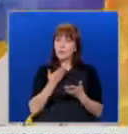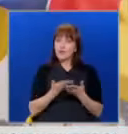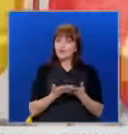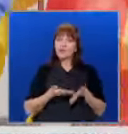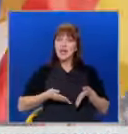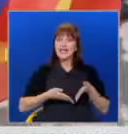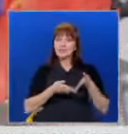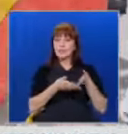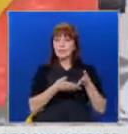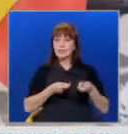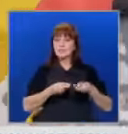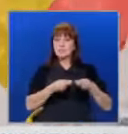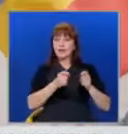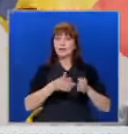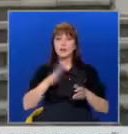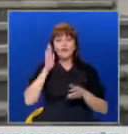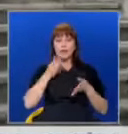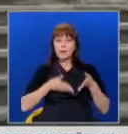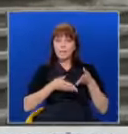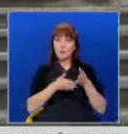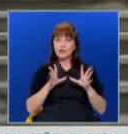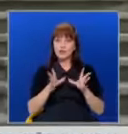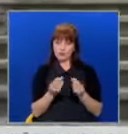Украйна ще започне скоро.